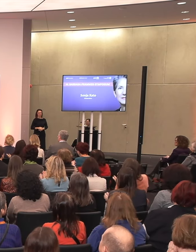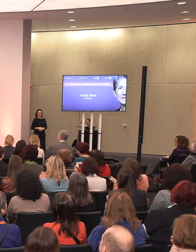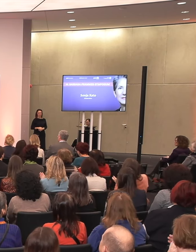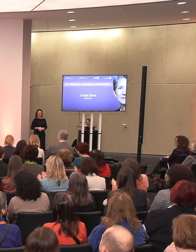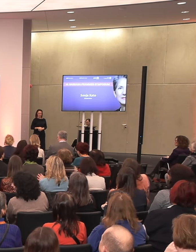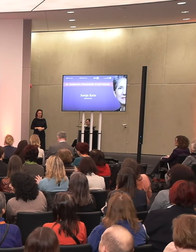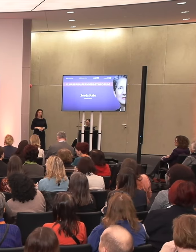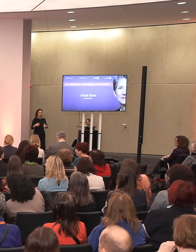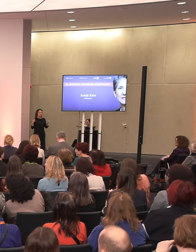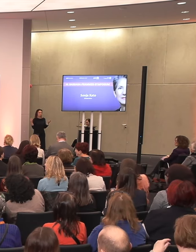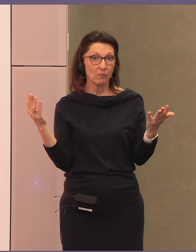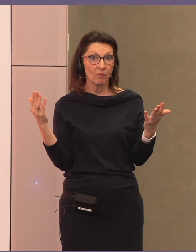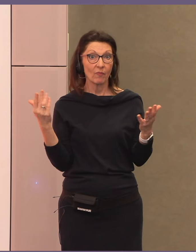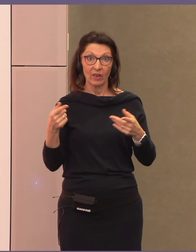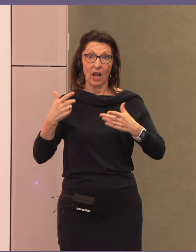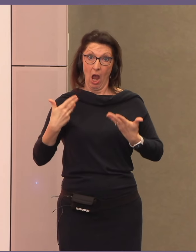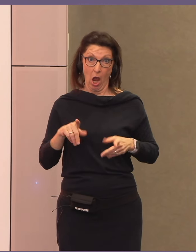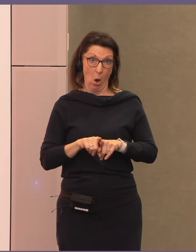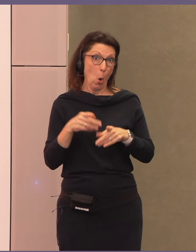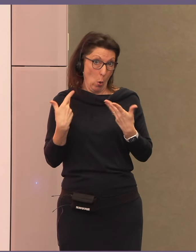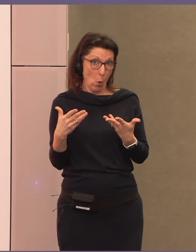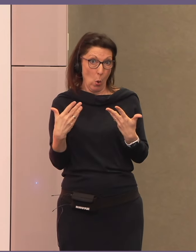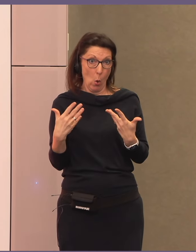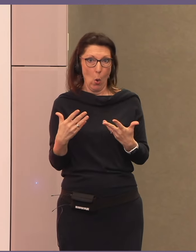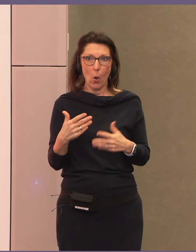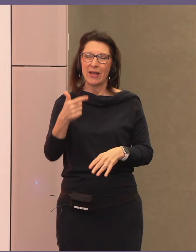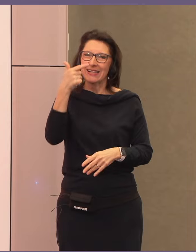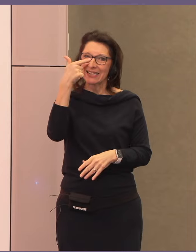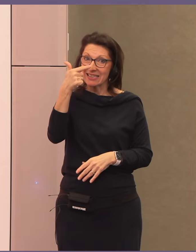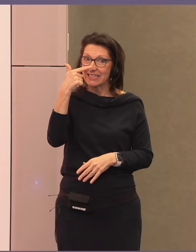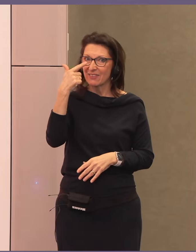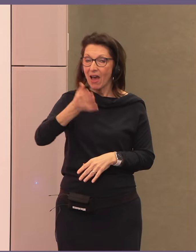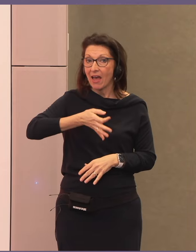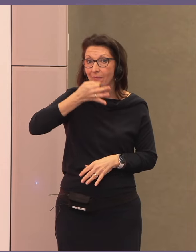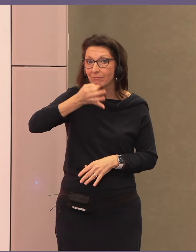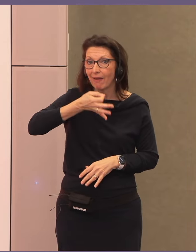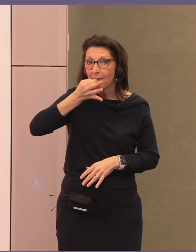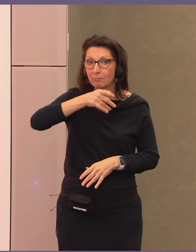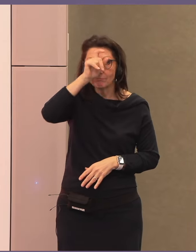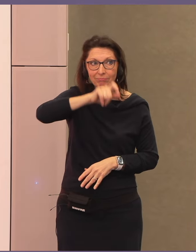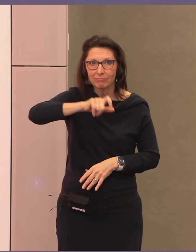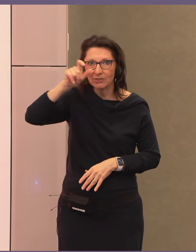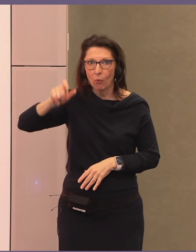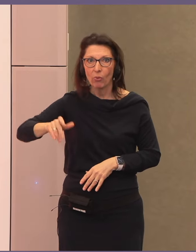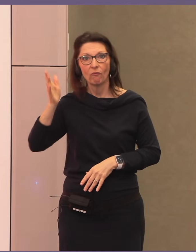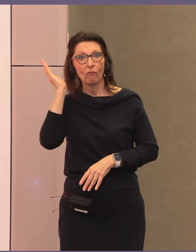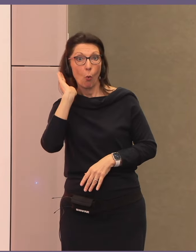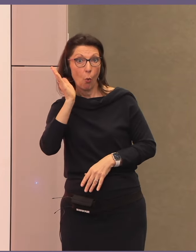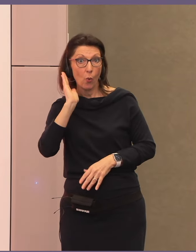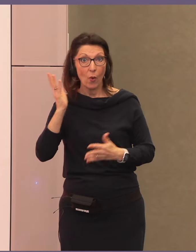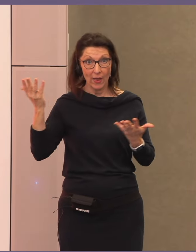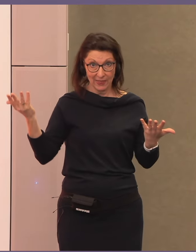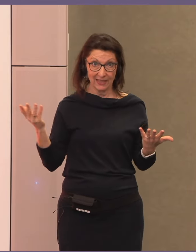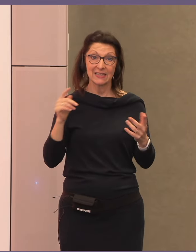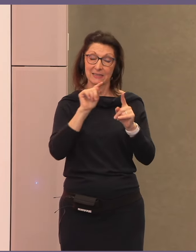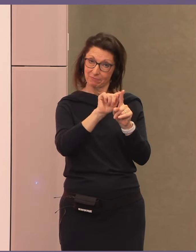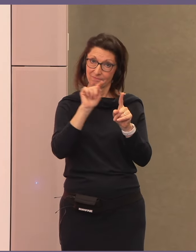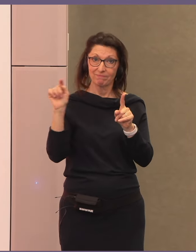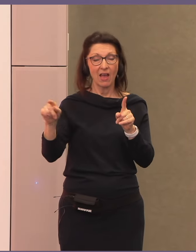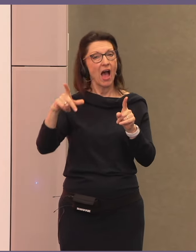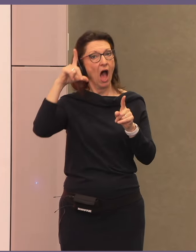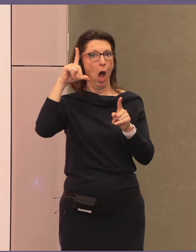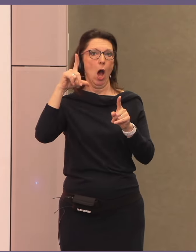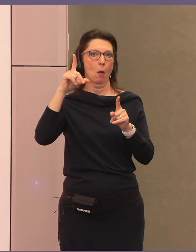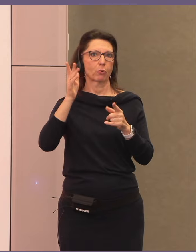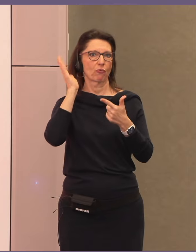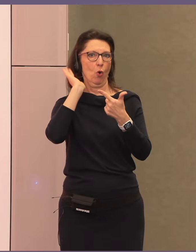Wir haben auch heuer zwei exzellente Keynote-Speakerinnen gewinnen können, ihren Beitrag zum Barbara-Pramer-Symposium